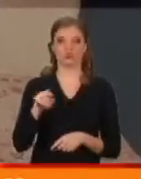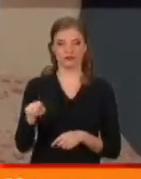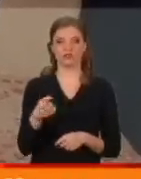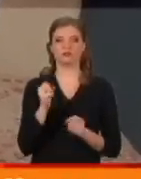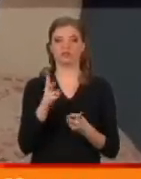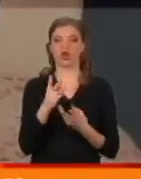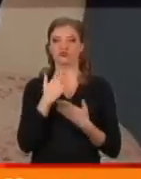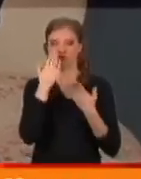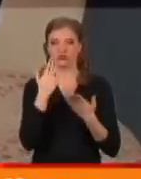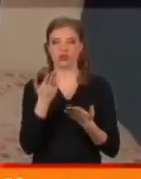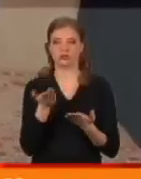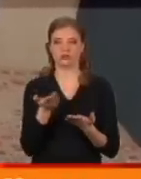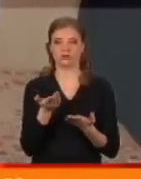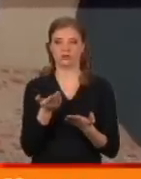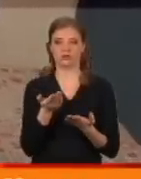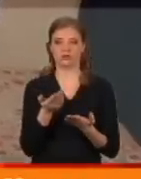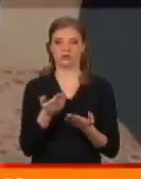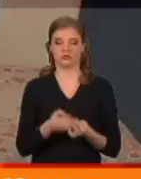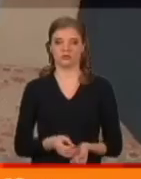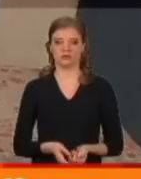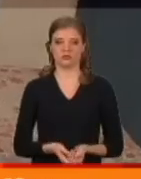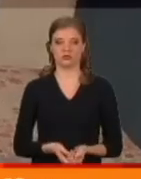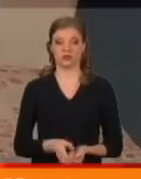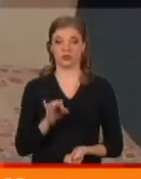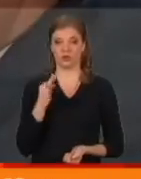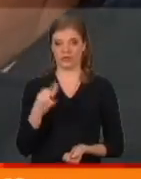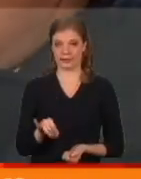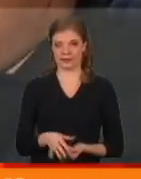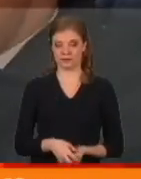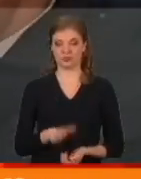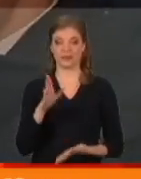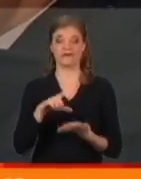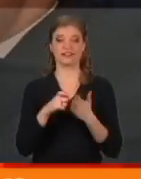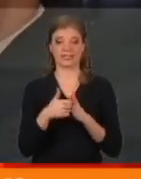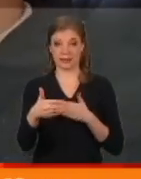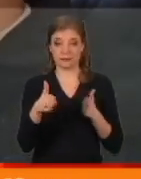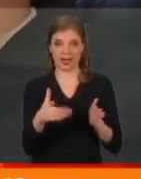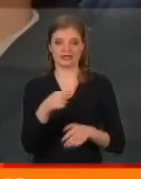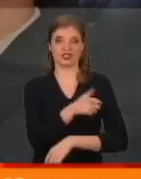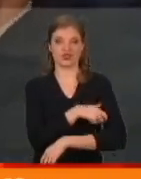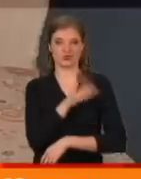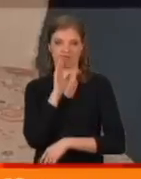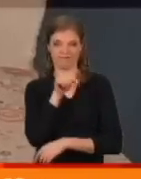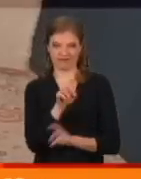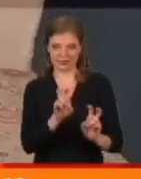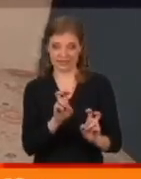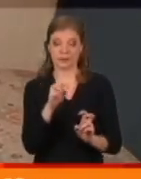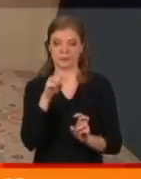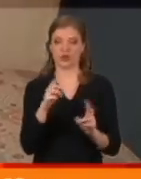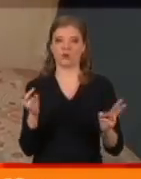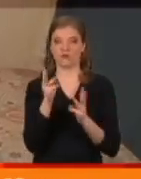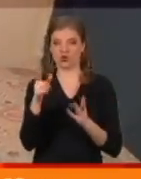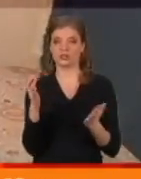цей пульт безпосередньо пожежної ситуації? У кімнатці, де чергує консьєржка Любов Борисівна,